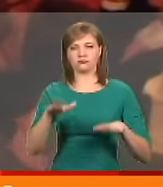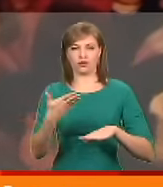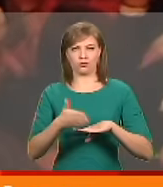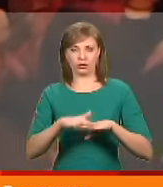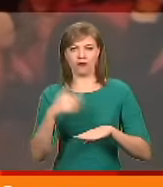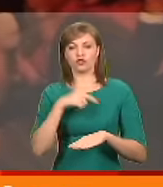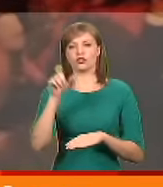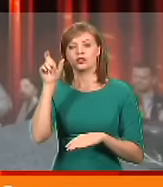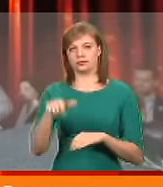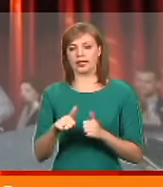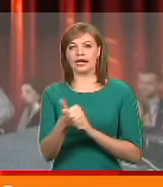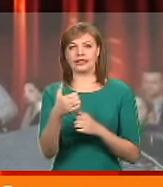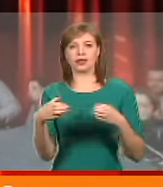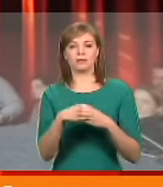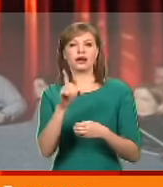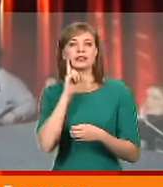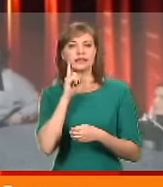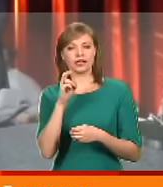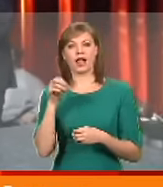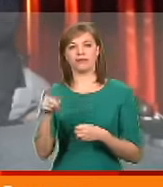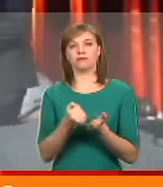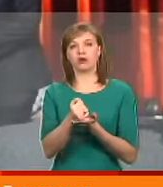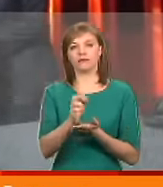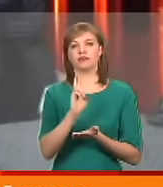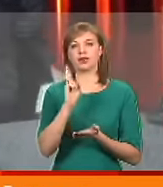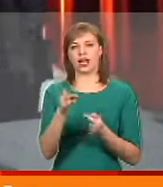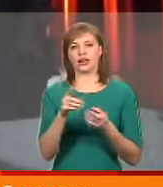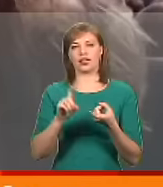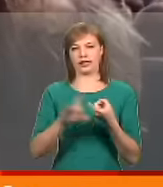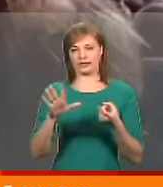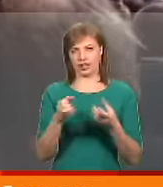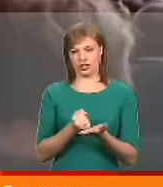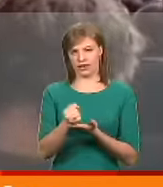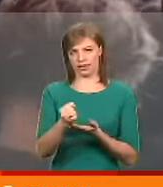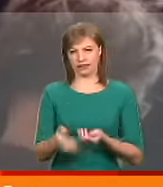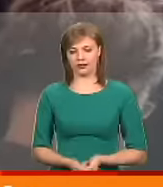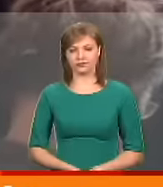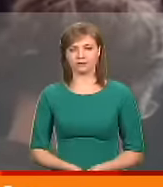Полтавщині. Белен – лідер партії «Зелених», але він балотувався як незалежний кандидат.